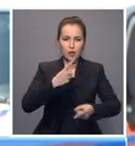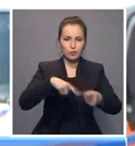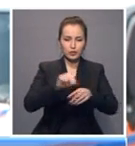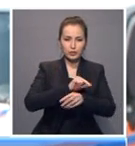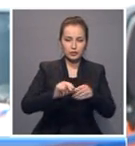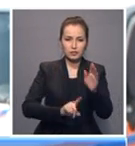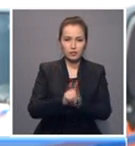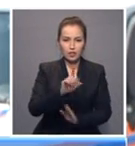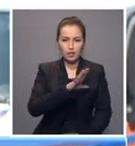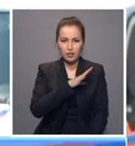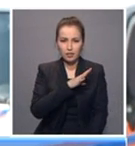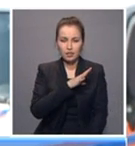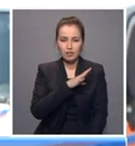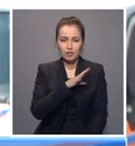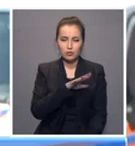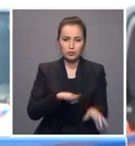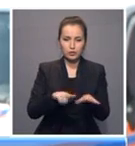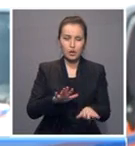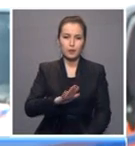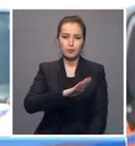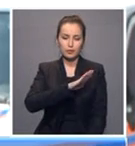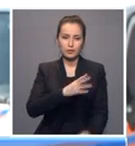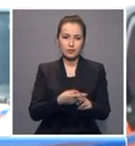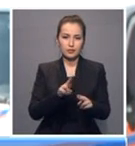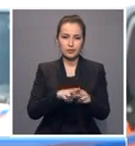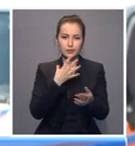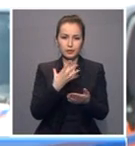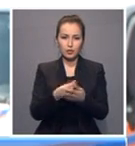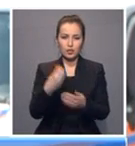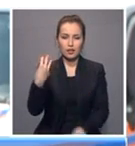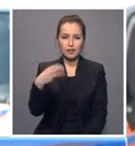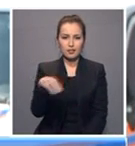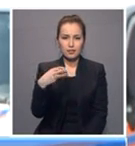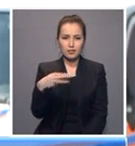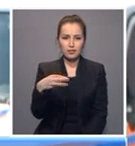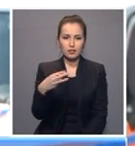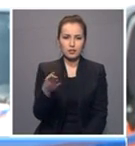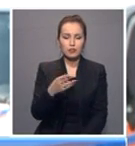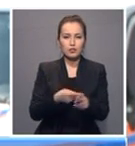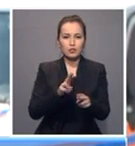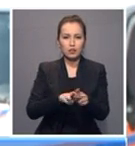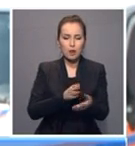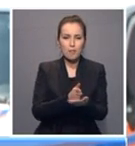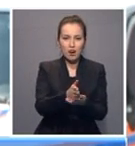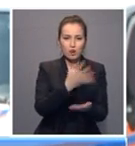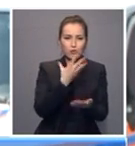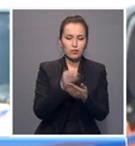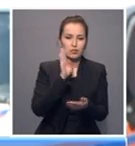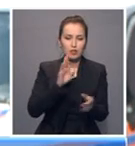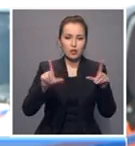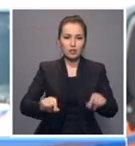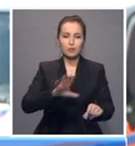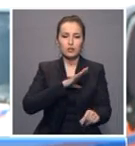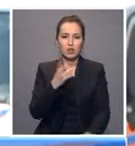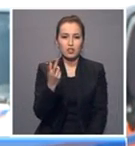тағы сонда кезекші ұйымдастырылған, ол жердегі бағыт қазіргі судың деңгейі 30 сантиметрге түсіп, ол судың бағыты намного азайған.